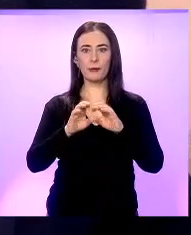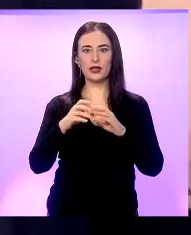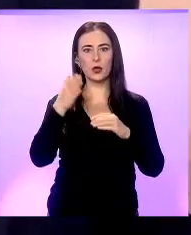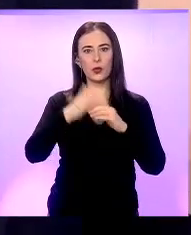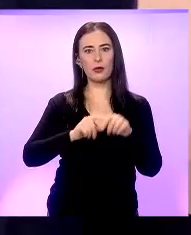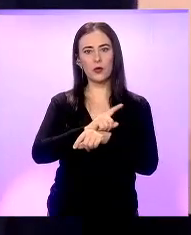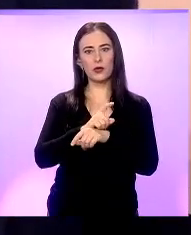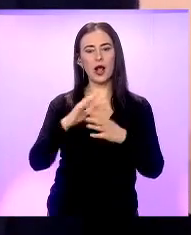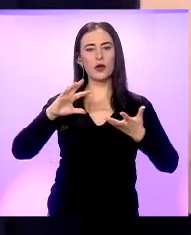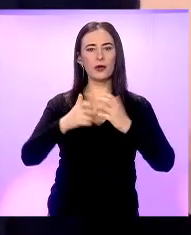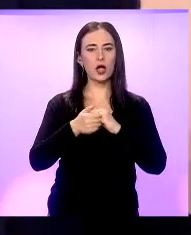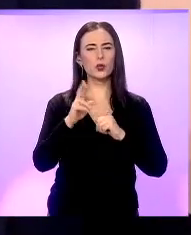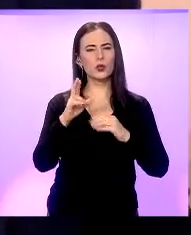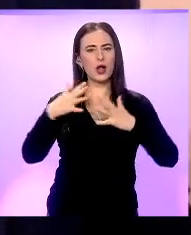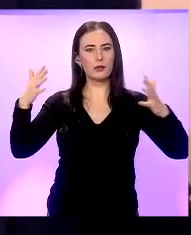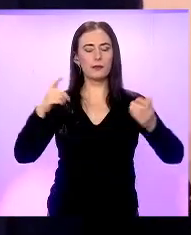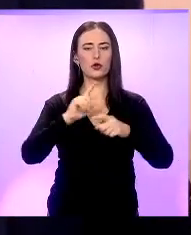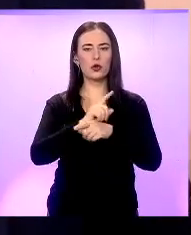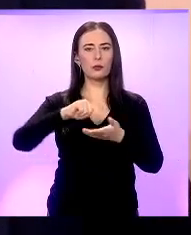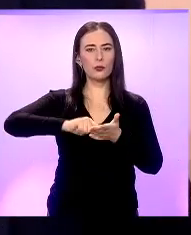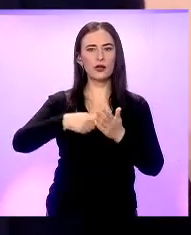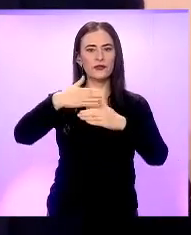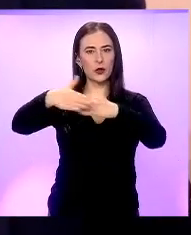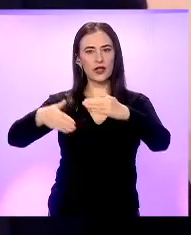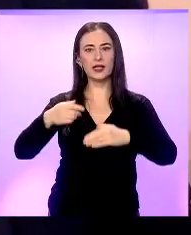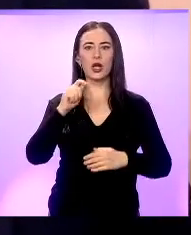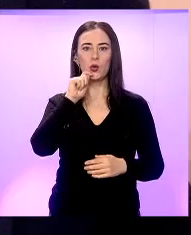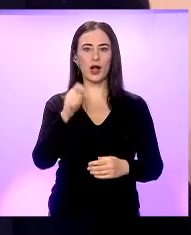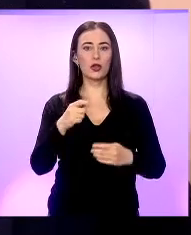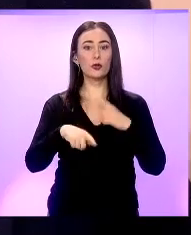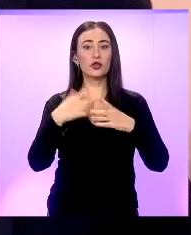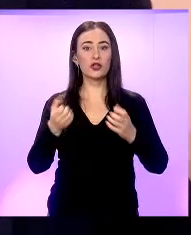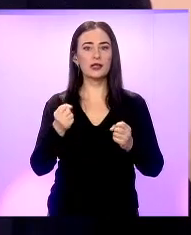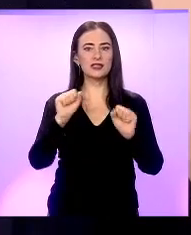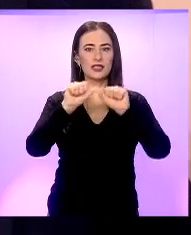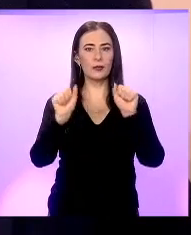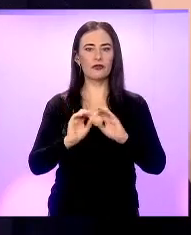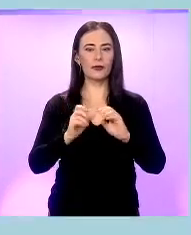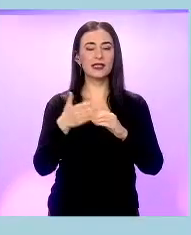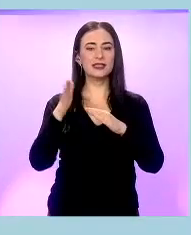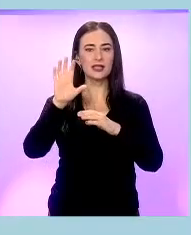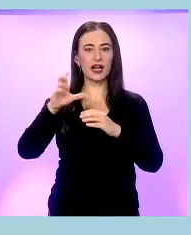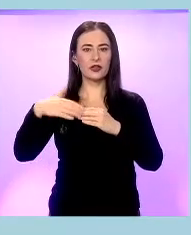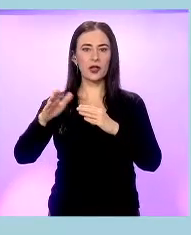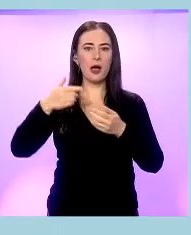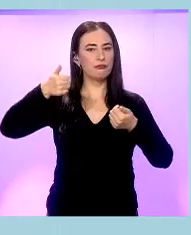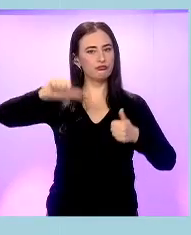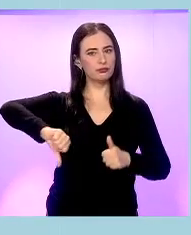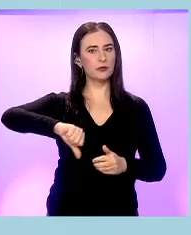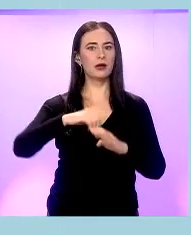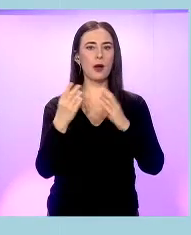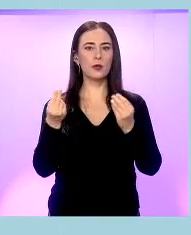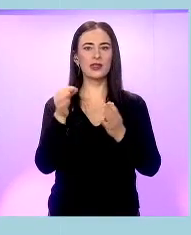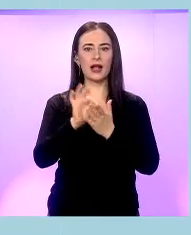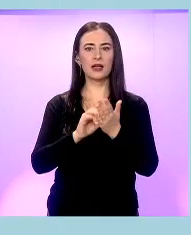Informație de ultimă oră acum, aglomerație uriașă la toate punctele de frontieră cu Ungaria, după ce sistemul de informații din țara vecină a picat.